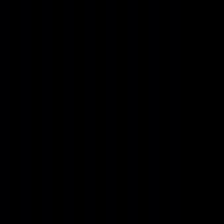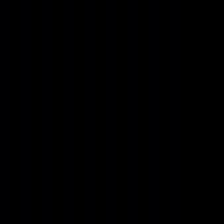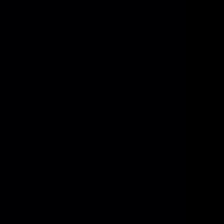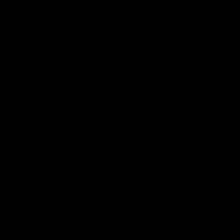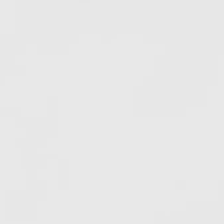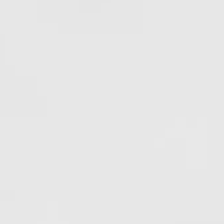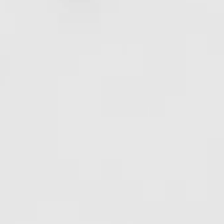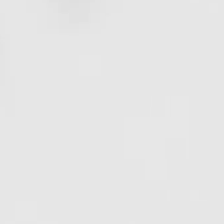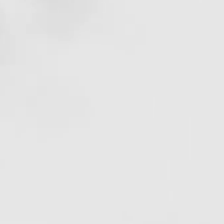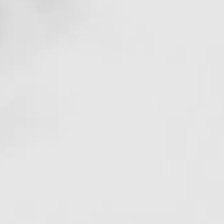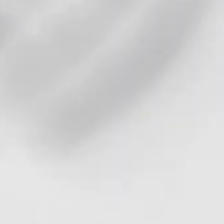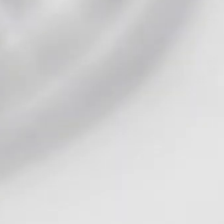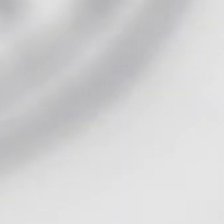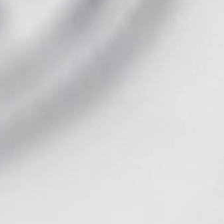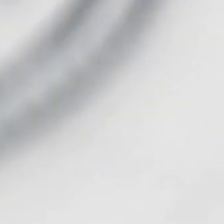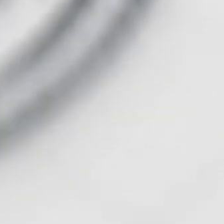bum